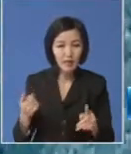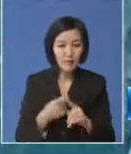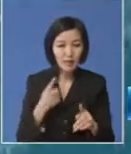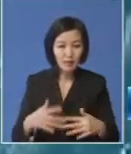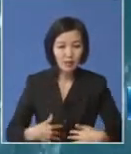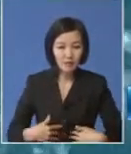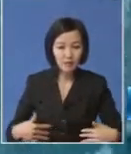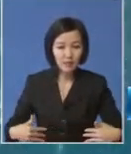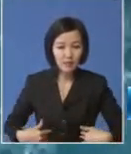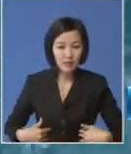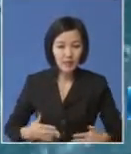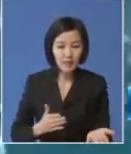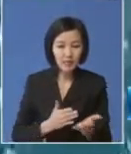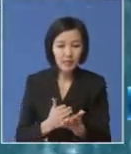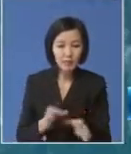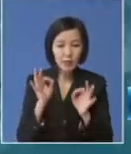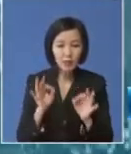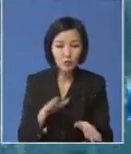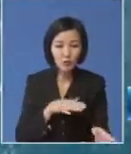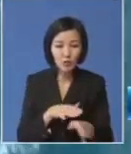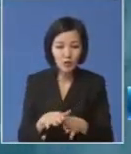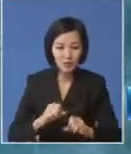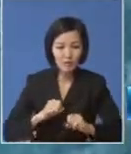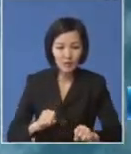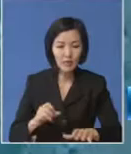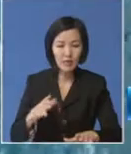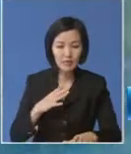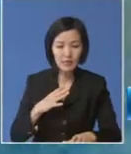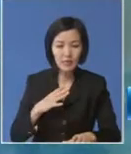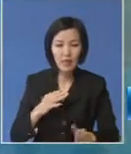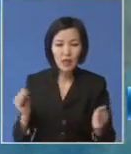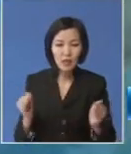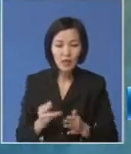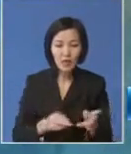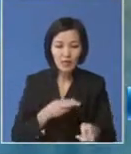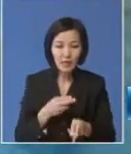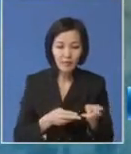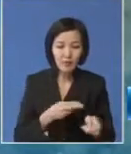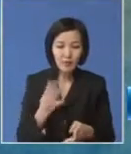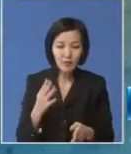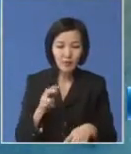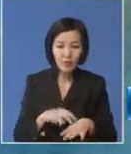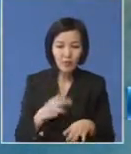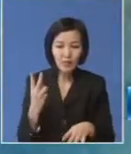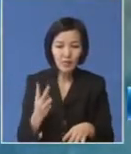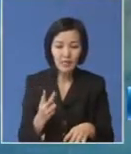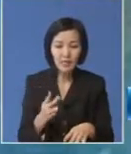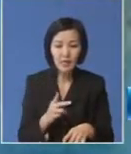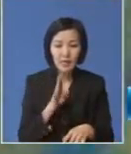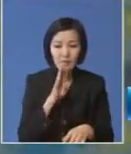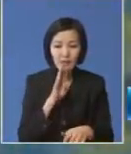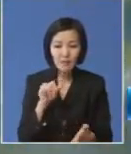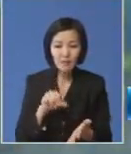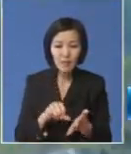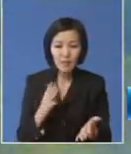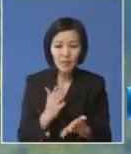ветеринар әріптестерінің қызметін абыроймен атқарып, ерлік жасады. Айта кетейік, шағын операцияға 4 дәрігер мен 2 мейірбике қатысты. Қазір